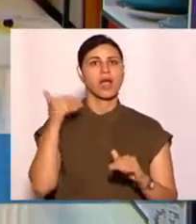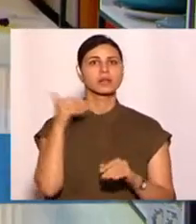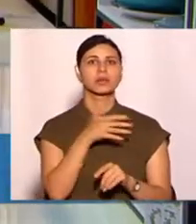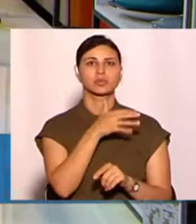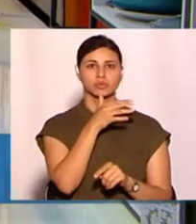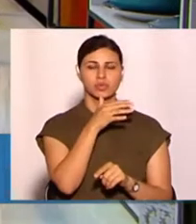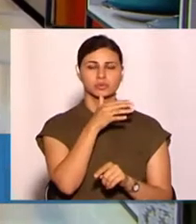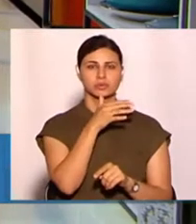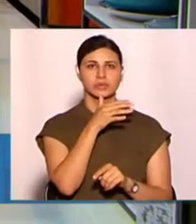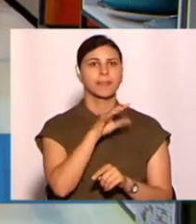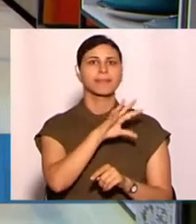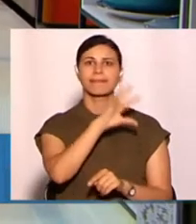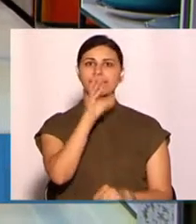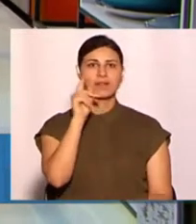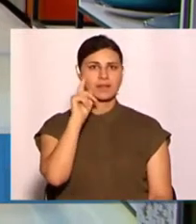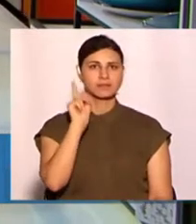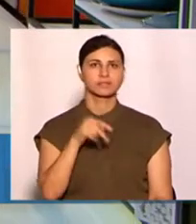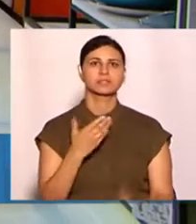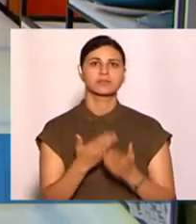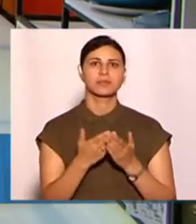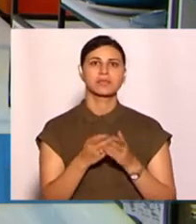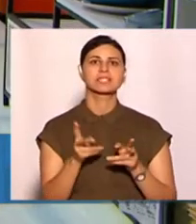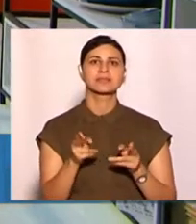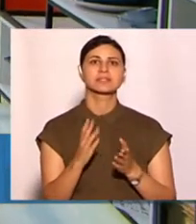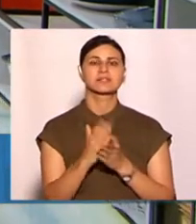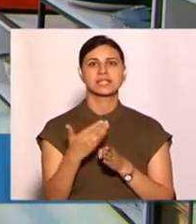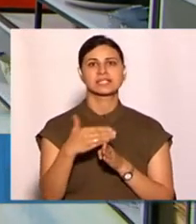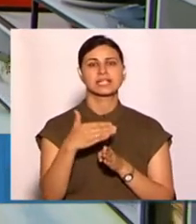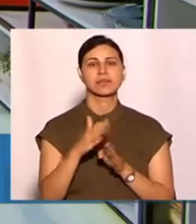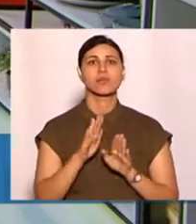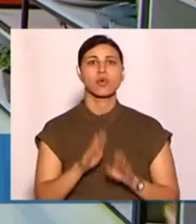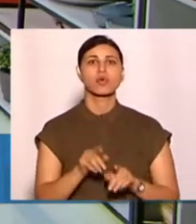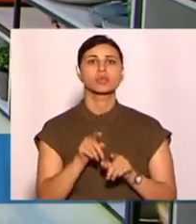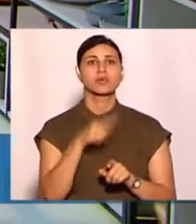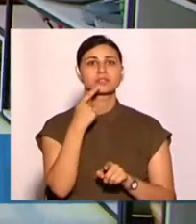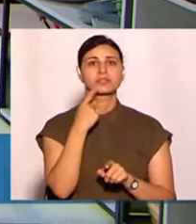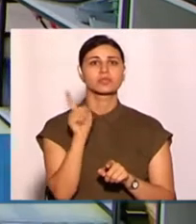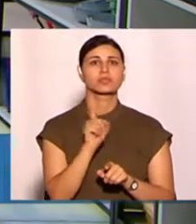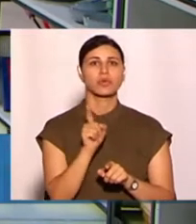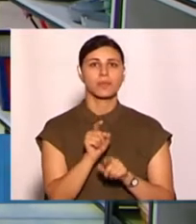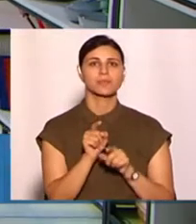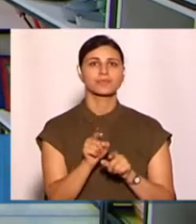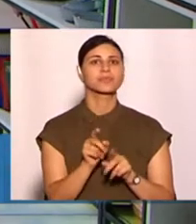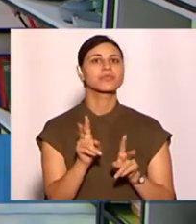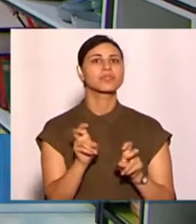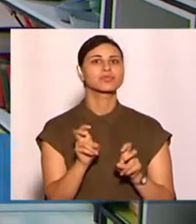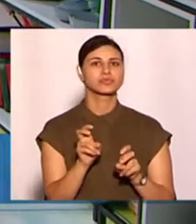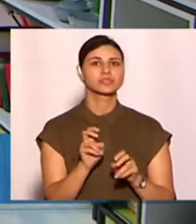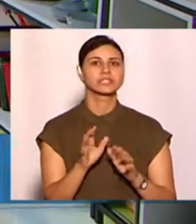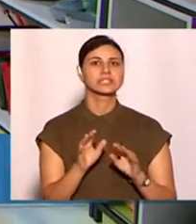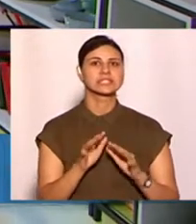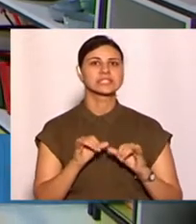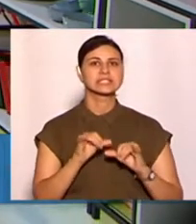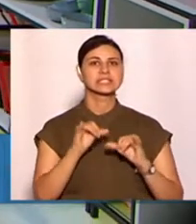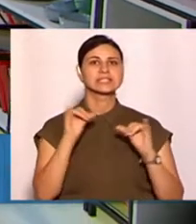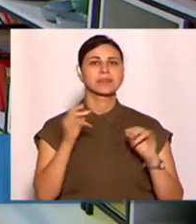სტადიაზე, ყველამ ვიცით, რომ თქვა სიმსივნეს აქვს სტადიები და მხოლოდ იმას ვიტყვი, რომ სტადია განისაზღვრება და იზრდება